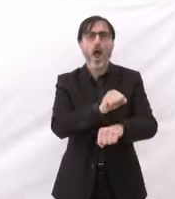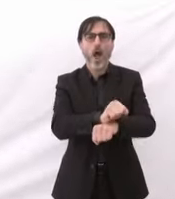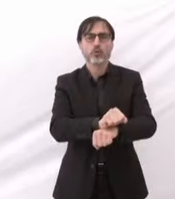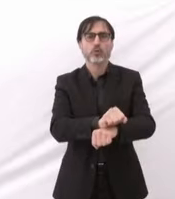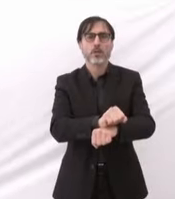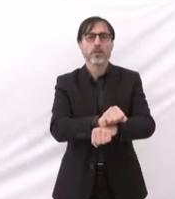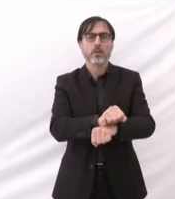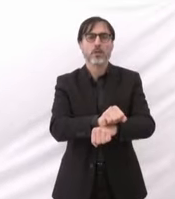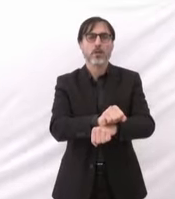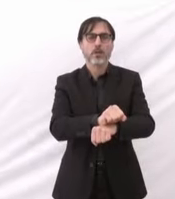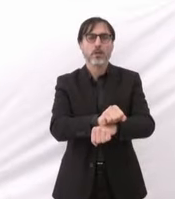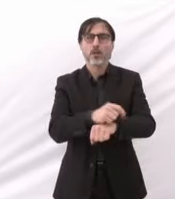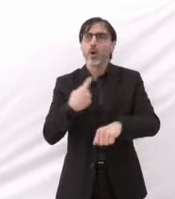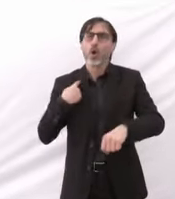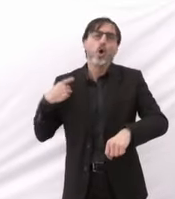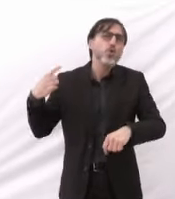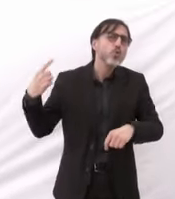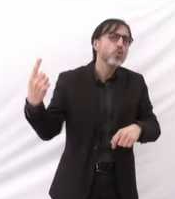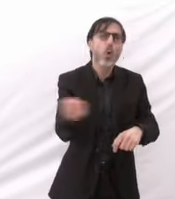vanno loro nelle carceri,